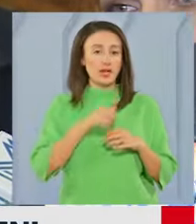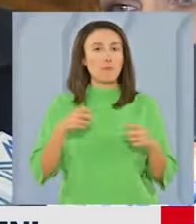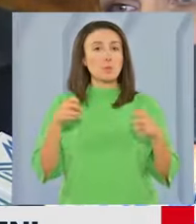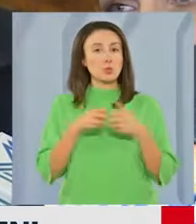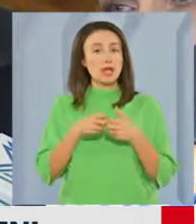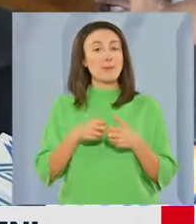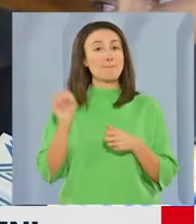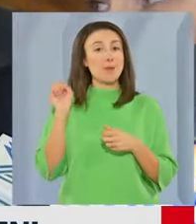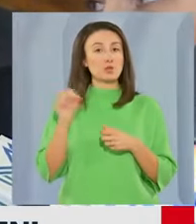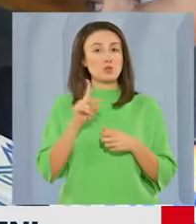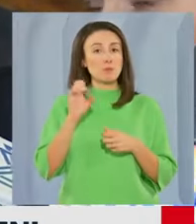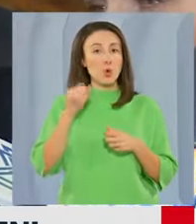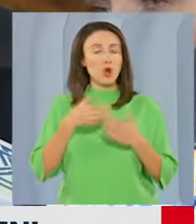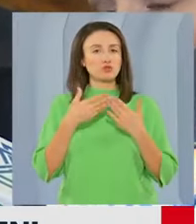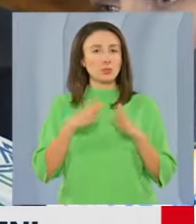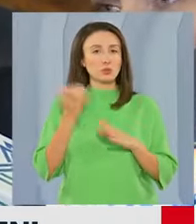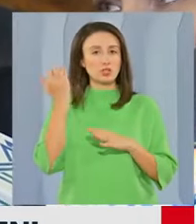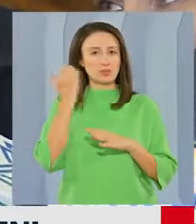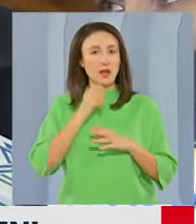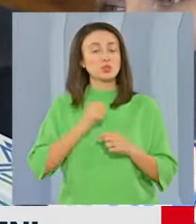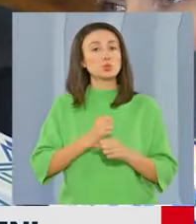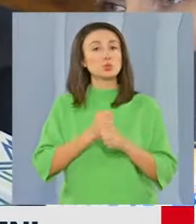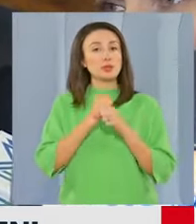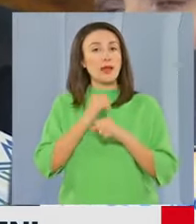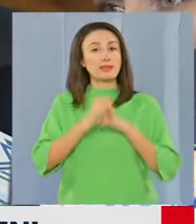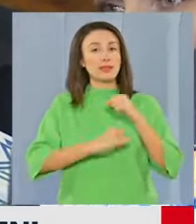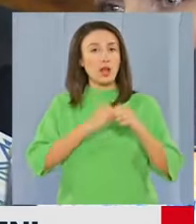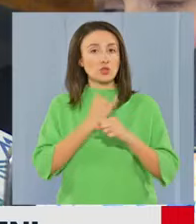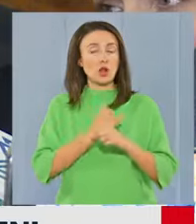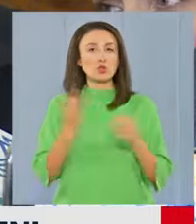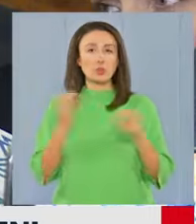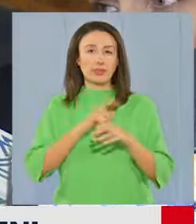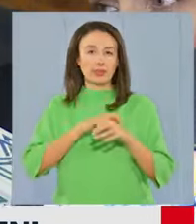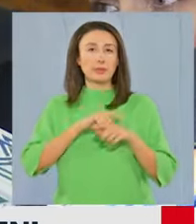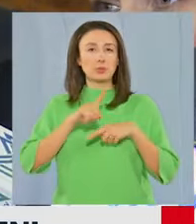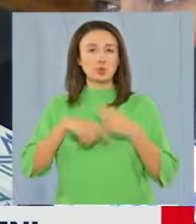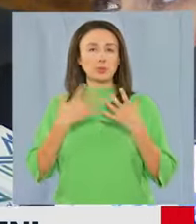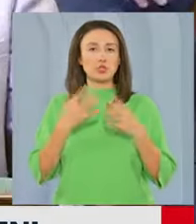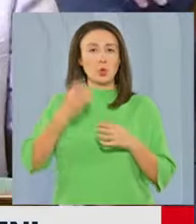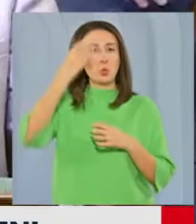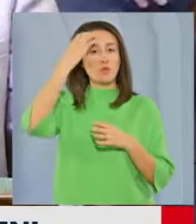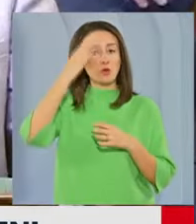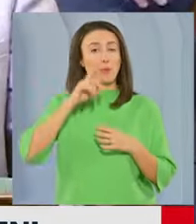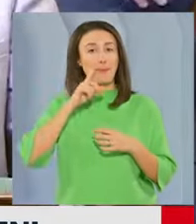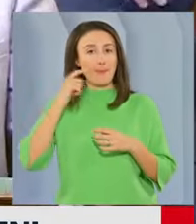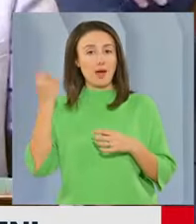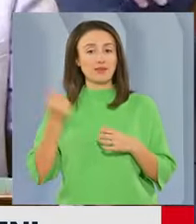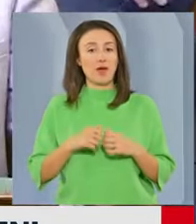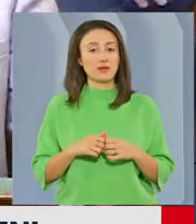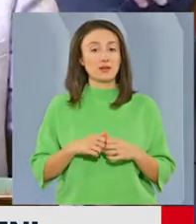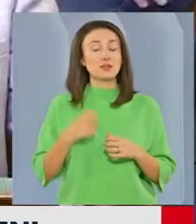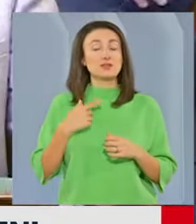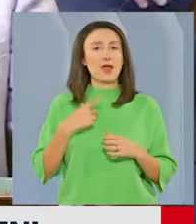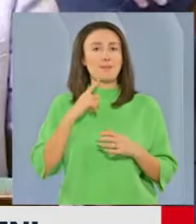Bruxelles. Partidul lui Simion a început să-și piardă din susținerea internațională la scurt timp după ce guvernul maghiar condus de Victor Orban